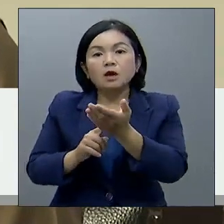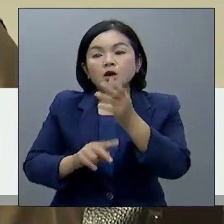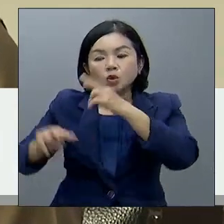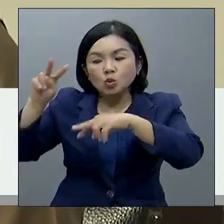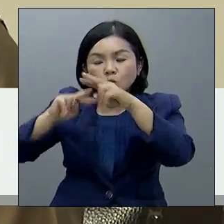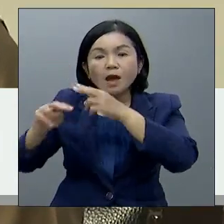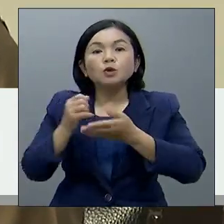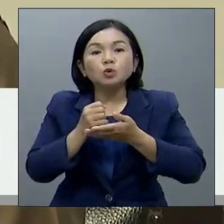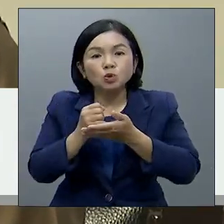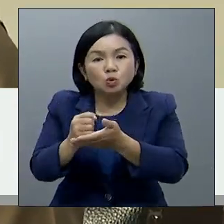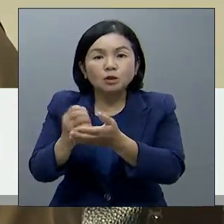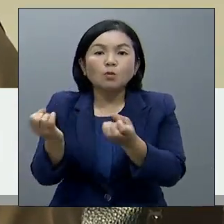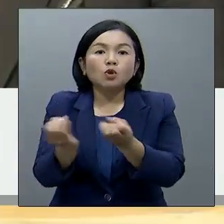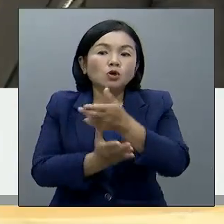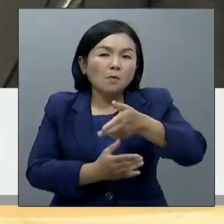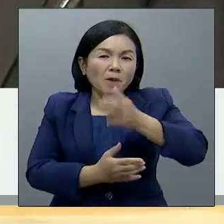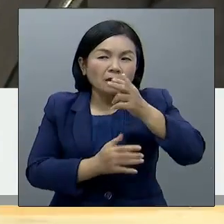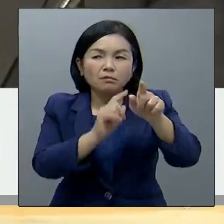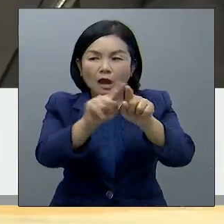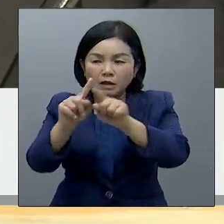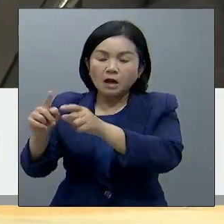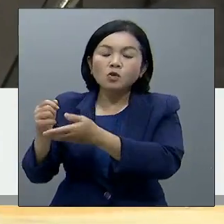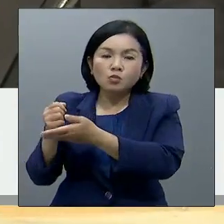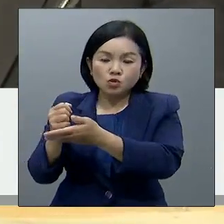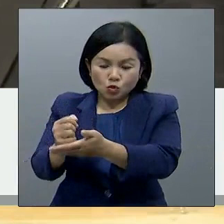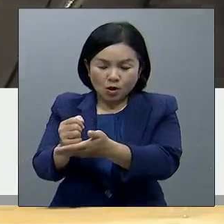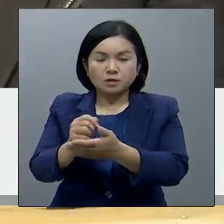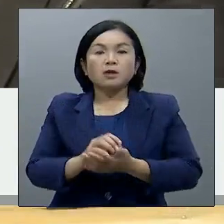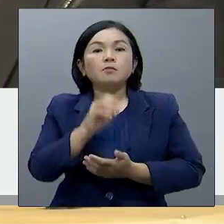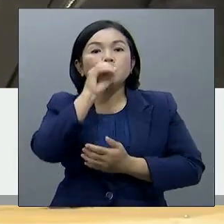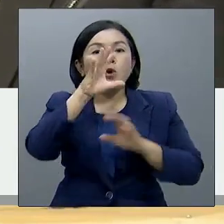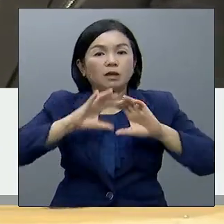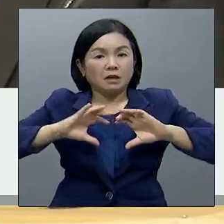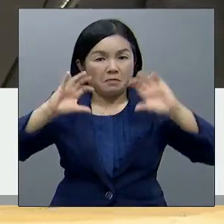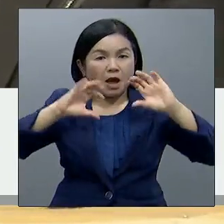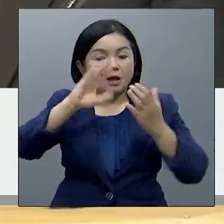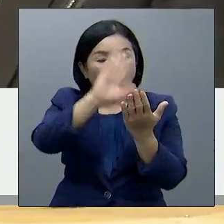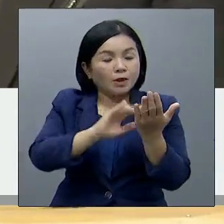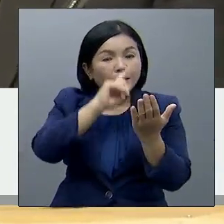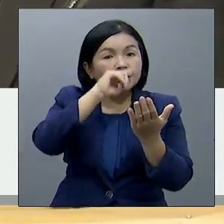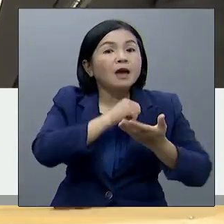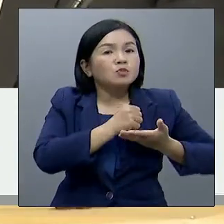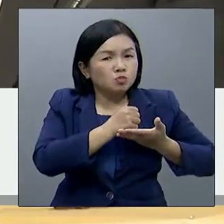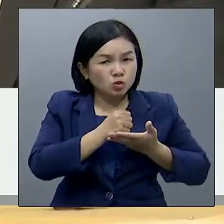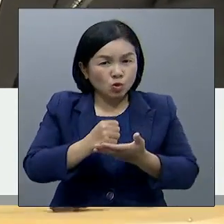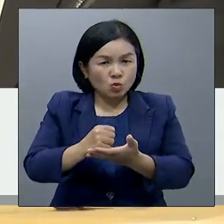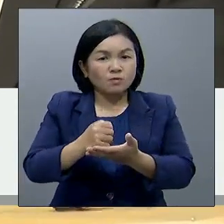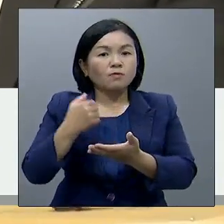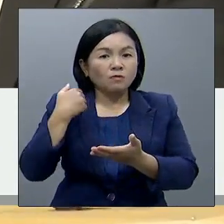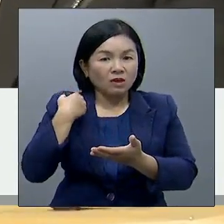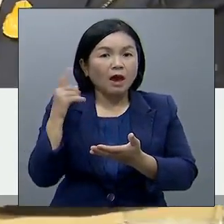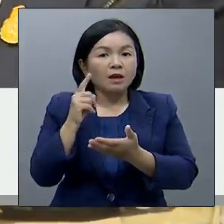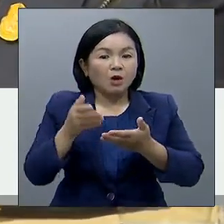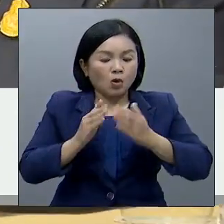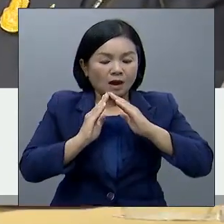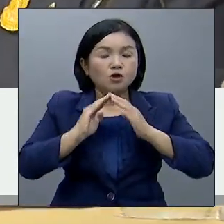เยียวยาผู้ที่ได้รับผลกระทบทุกฝ่ายค่ะโดยให้คำมั่นว่ารัฐบาลไทยจะให้ความช่วยเหลืออย่างเต็มที่และจะจัดตั้งศูนย์ประส